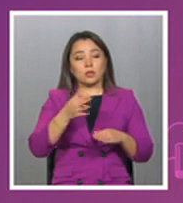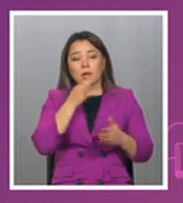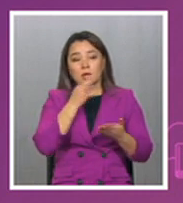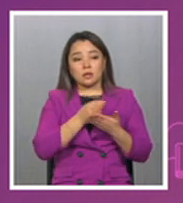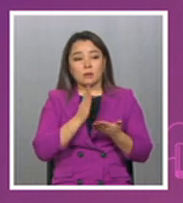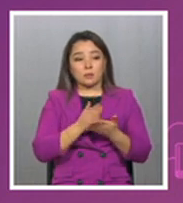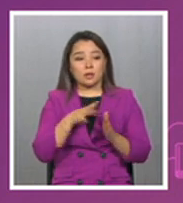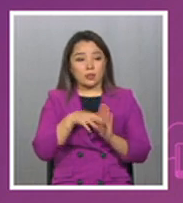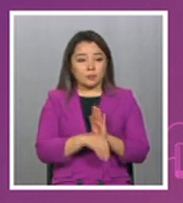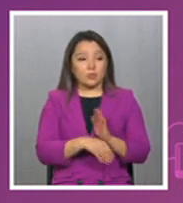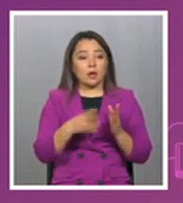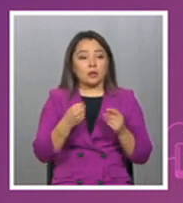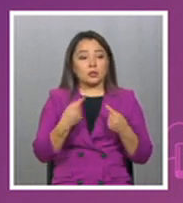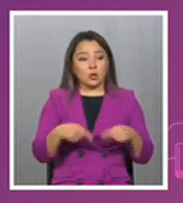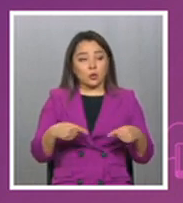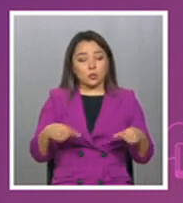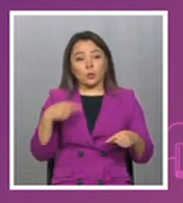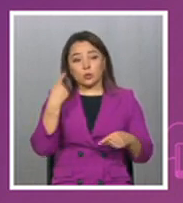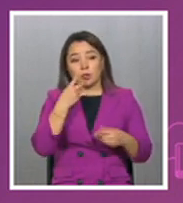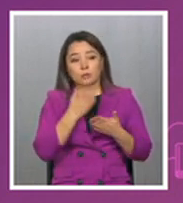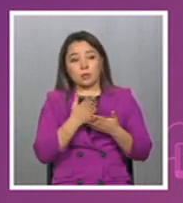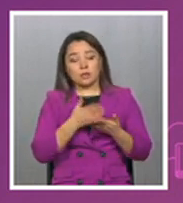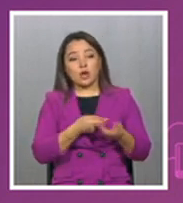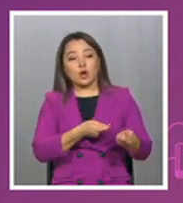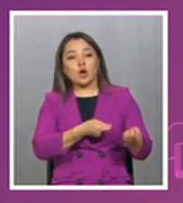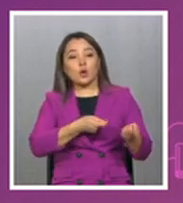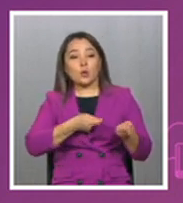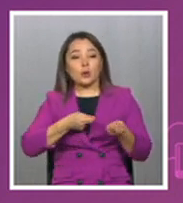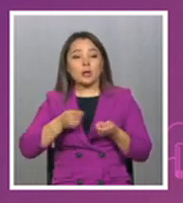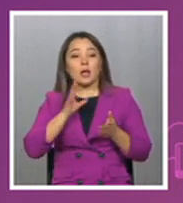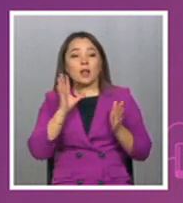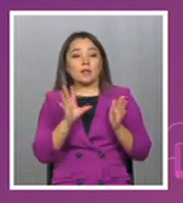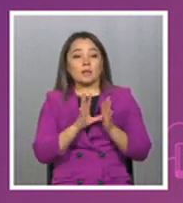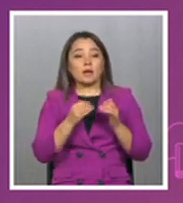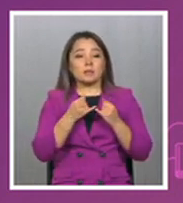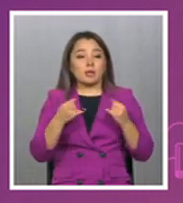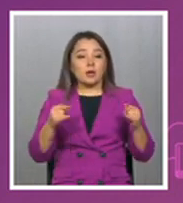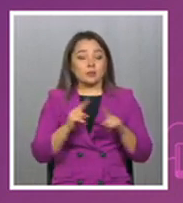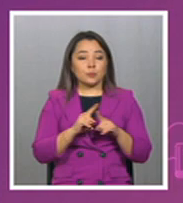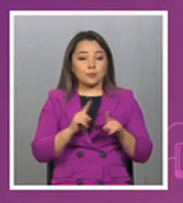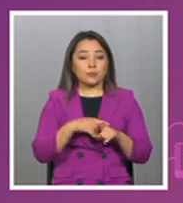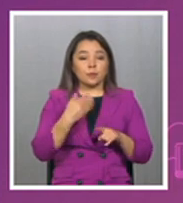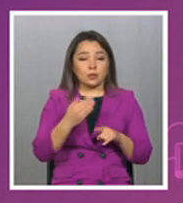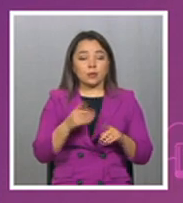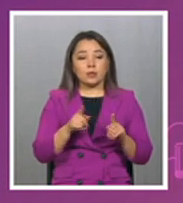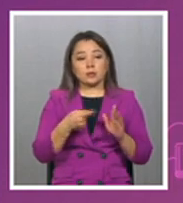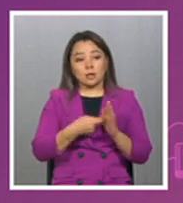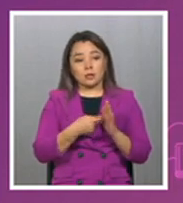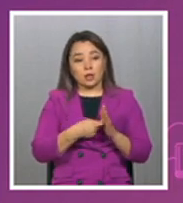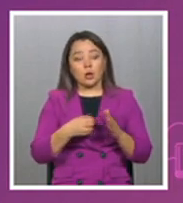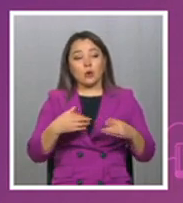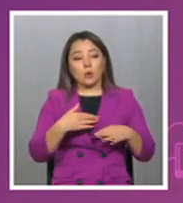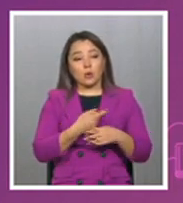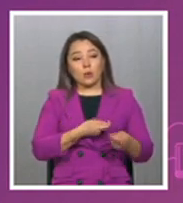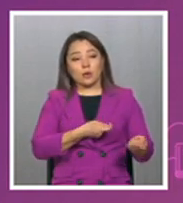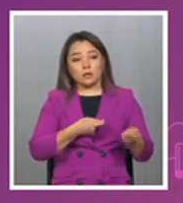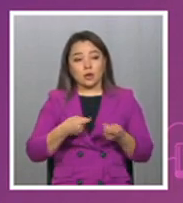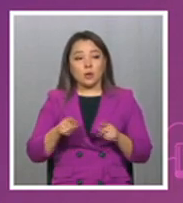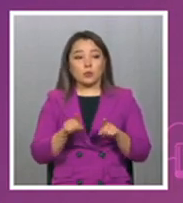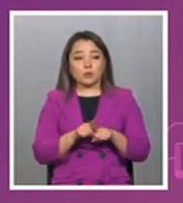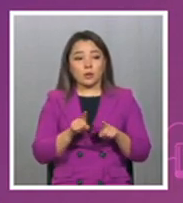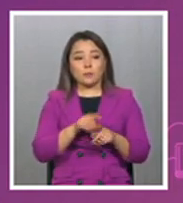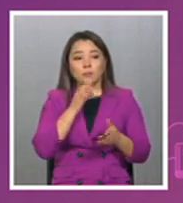болады. Тағы бір түрі қозғалтқышқа электр сымдар арқылы келетін электр энергиясымен оны қозғалтуға, сонымен